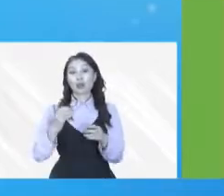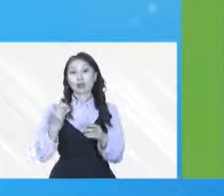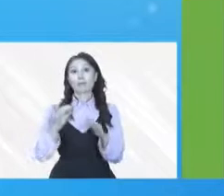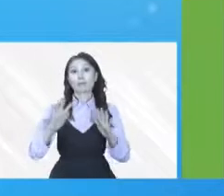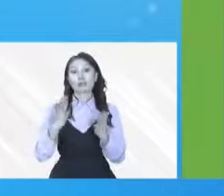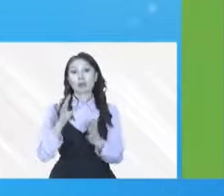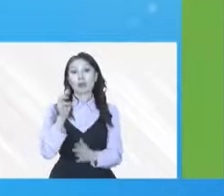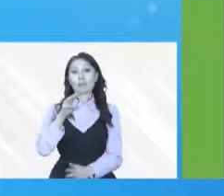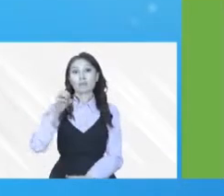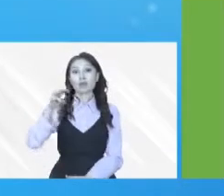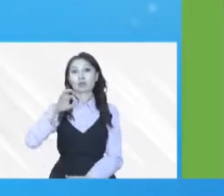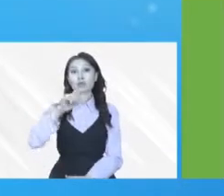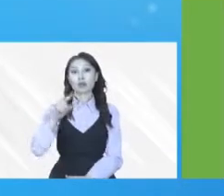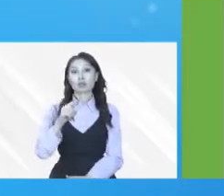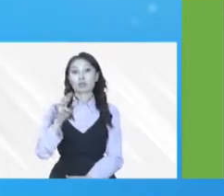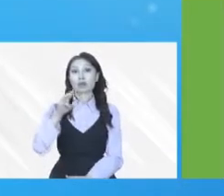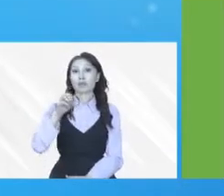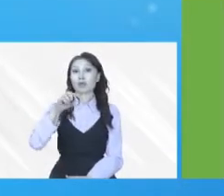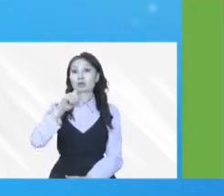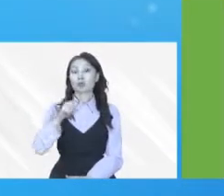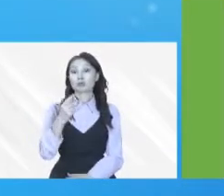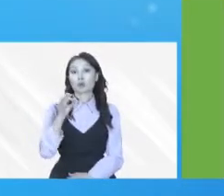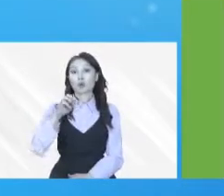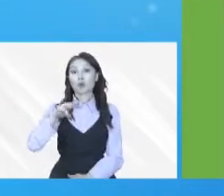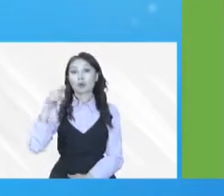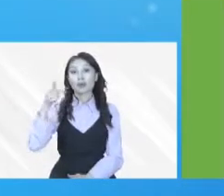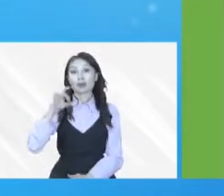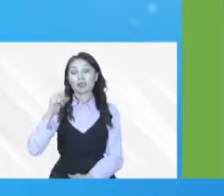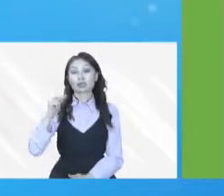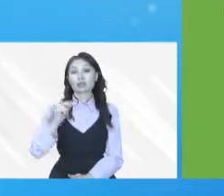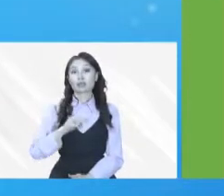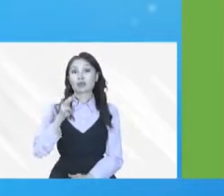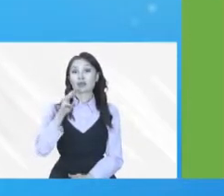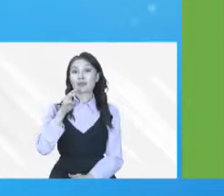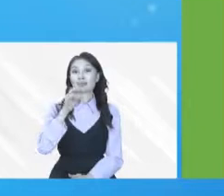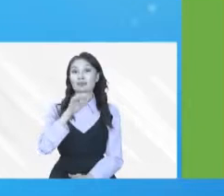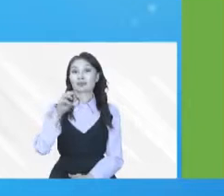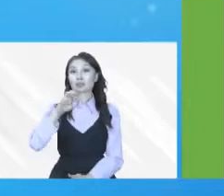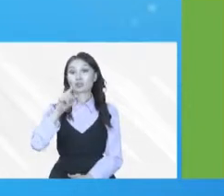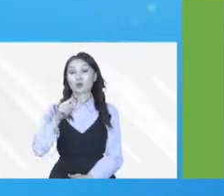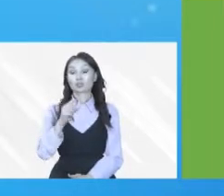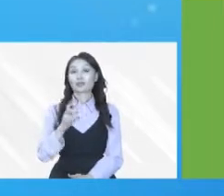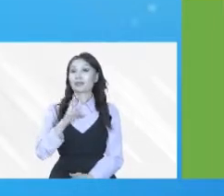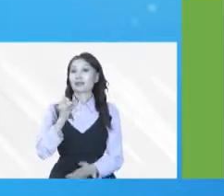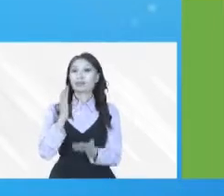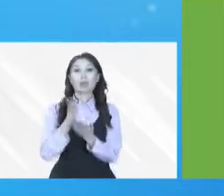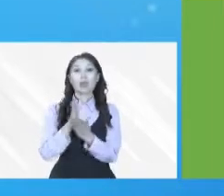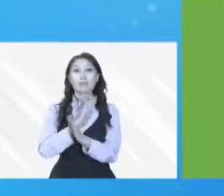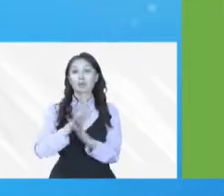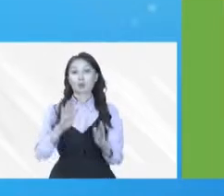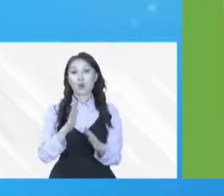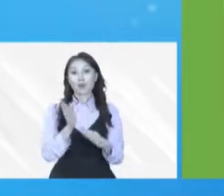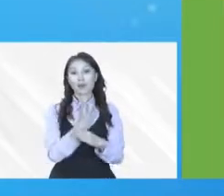митоз. Митоз от греческого «митос» – нить, или непрямое